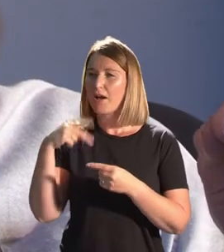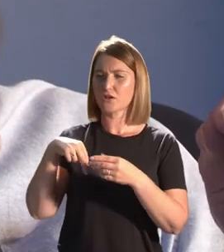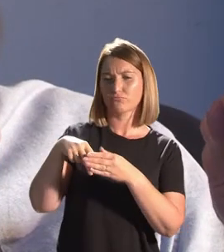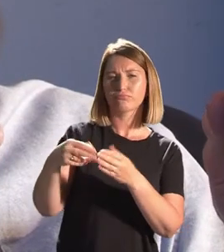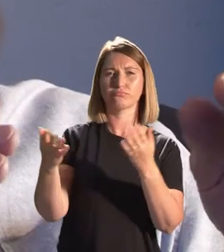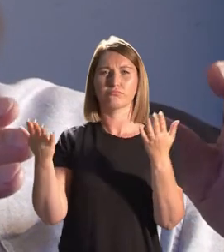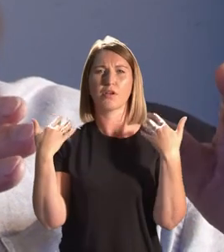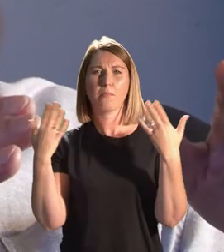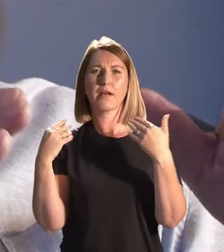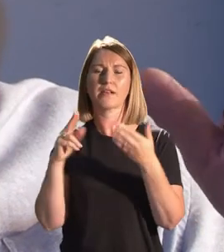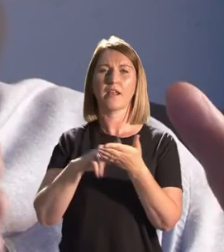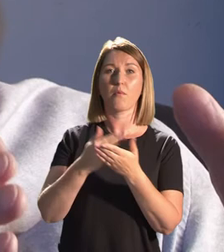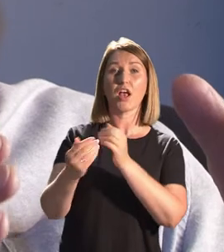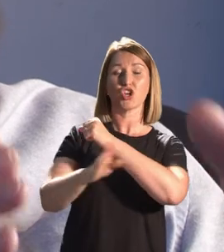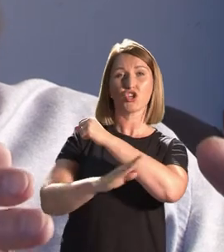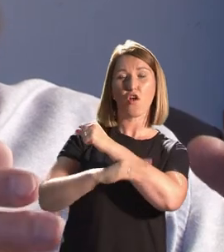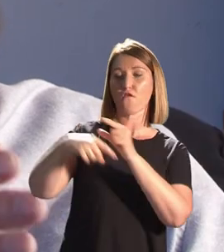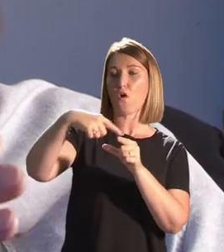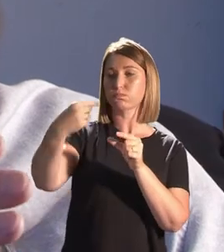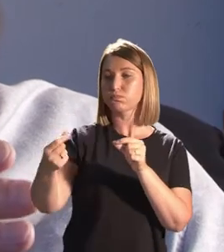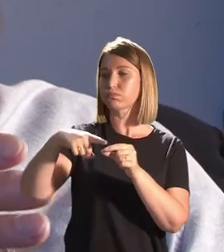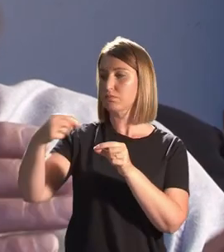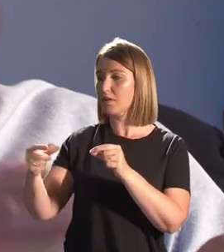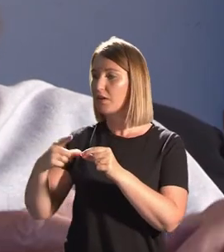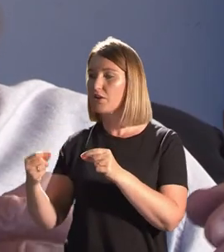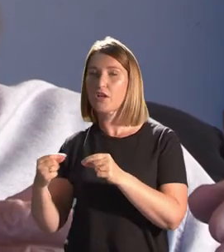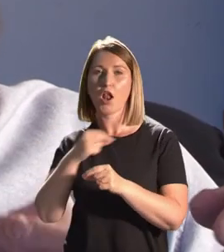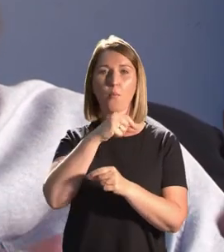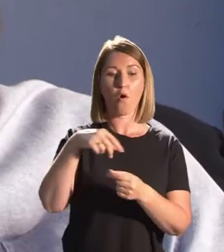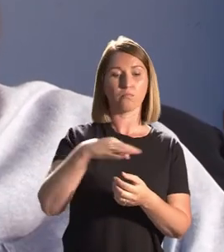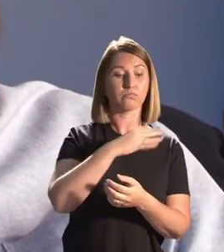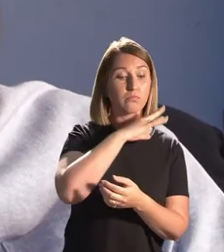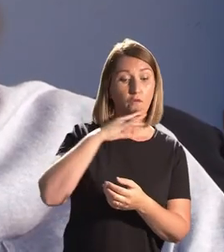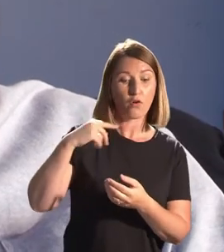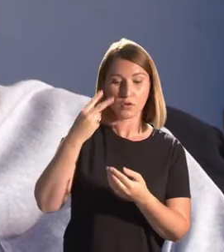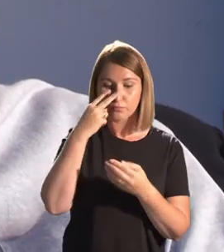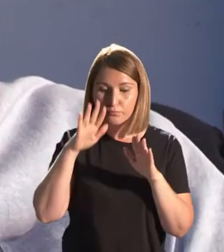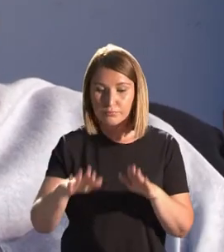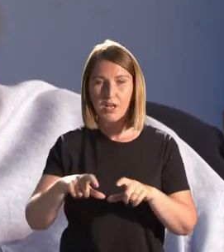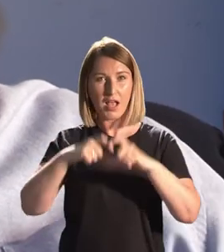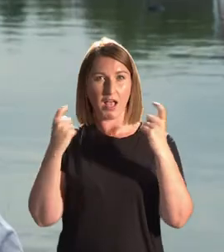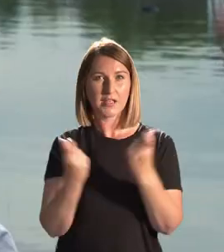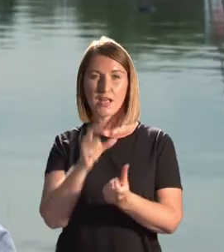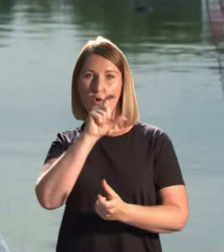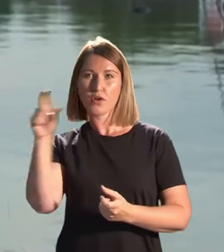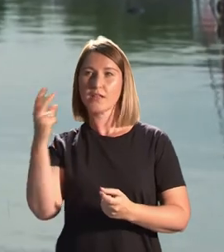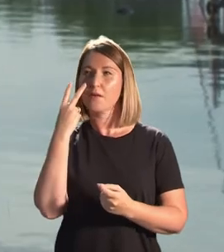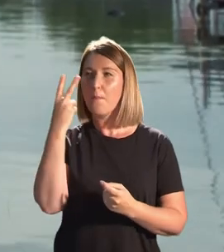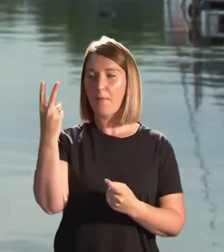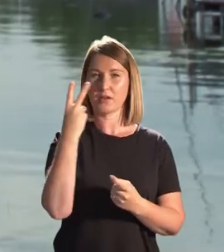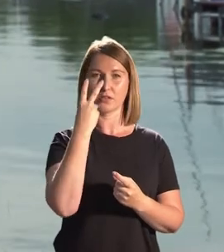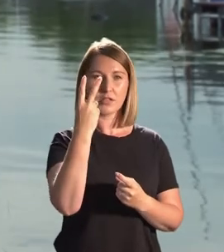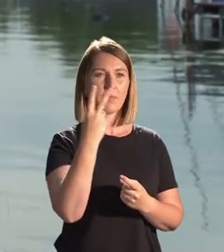drzewo, jakiś układ liści, czy odbicie w wodzie. To cały czas obserwuję. Pochodzi pan